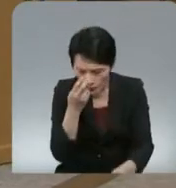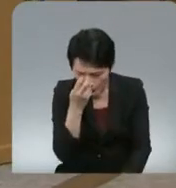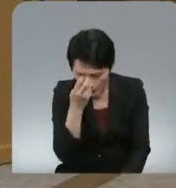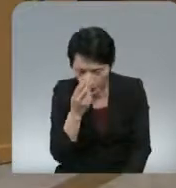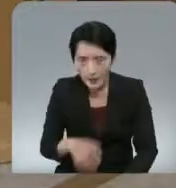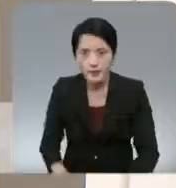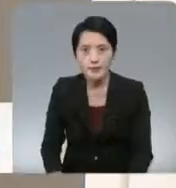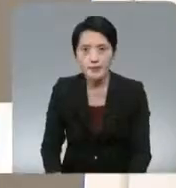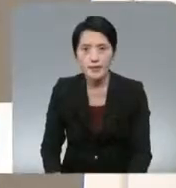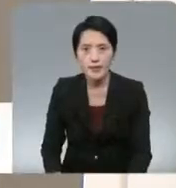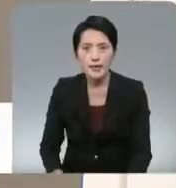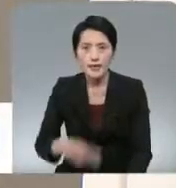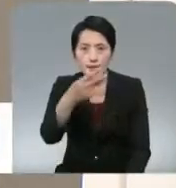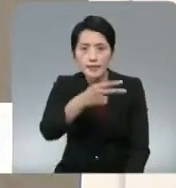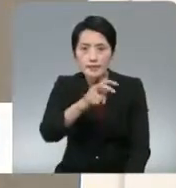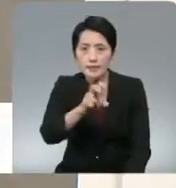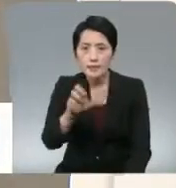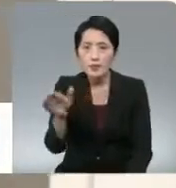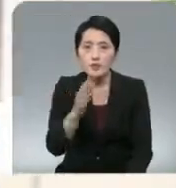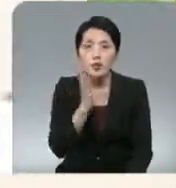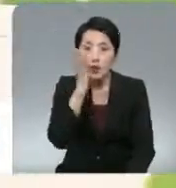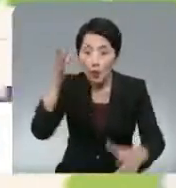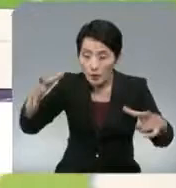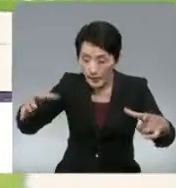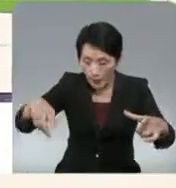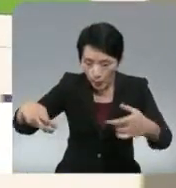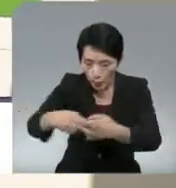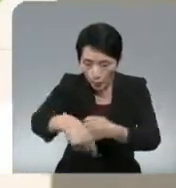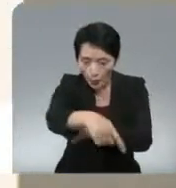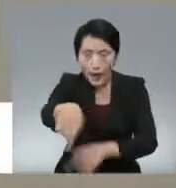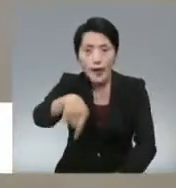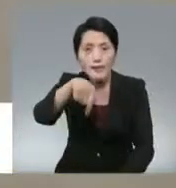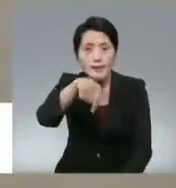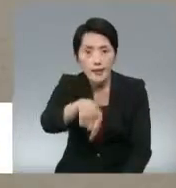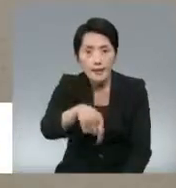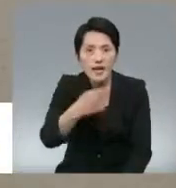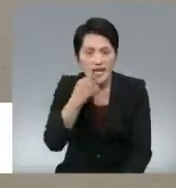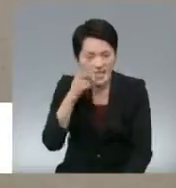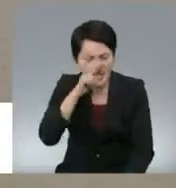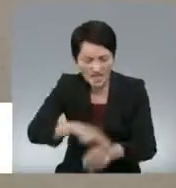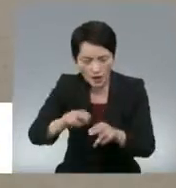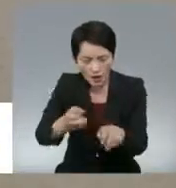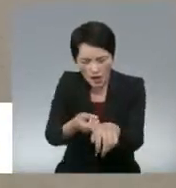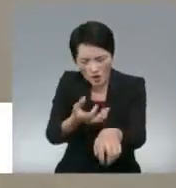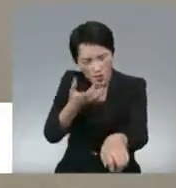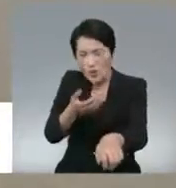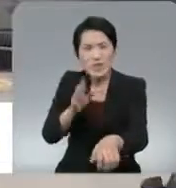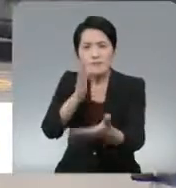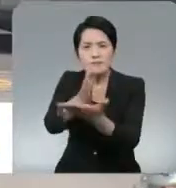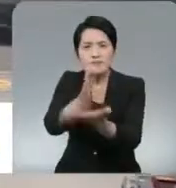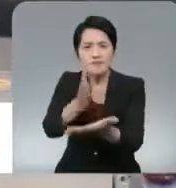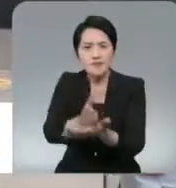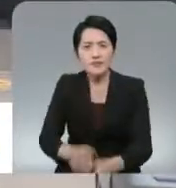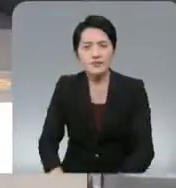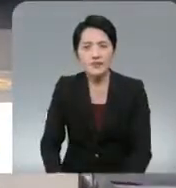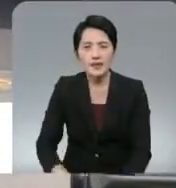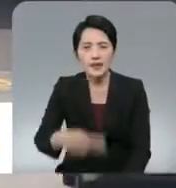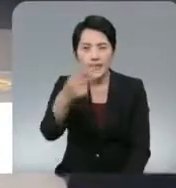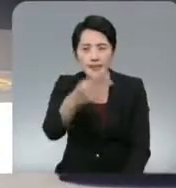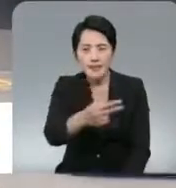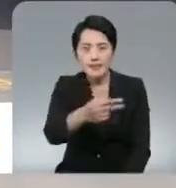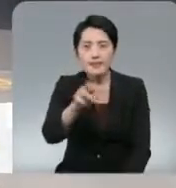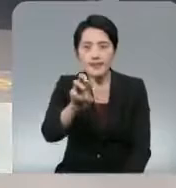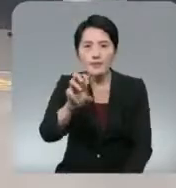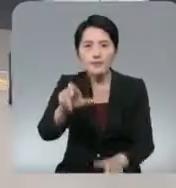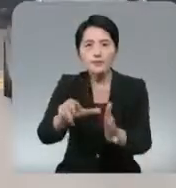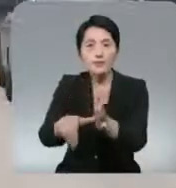quy định hiện hành chỉ có xe ô tô chạy bằng dầu diesel có lượng xả thải mức 5 mới bị cấm đi vào trung tâm thành phố Tuy nhiên từ năm